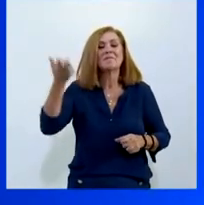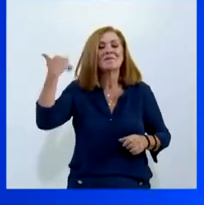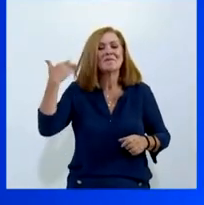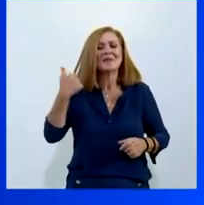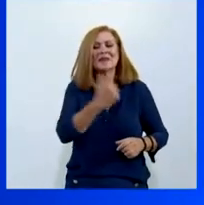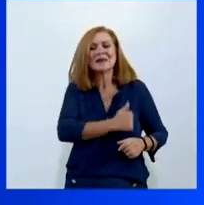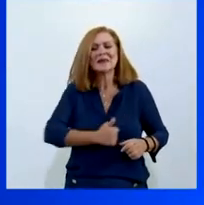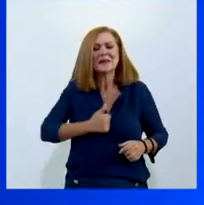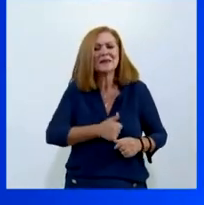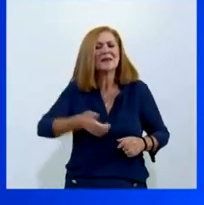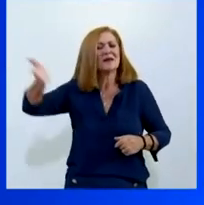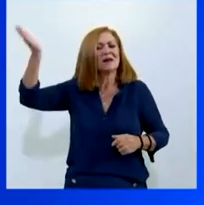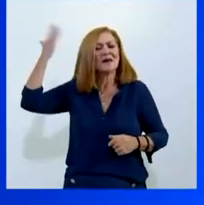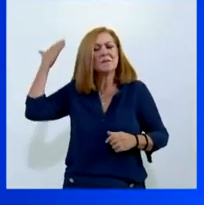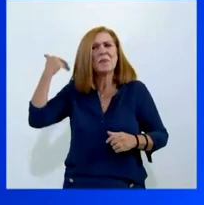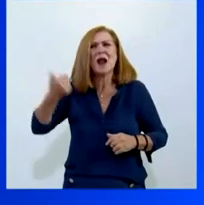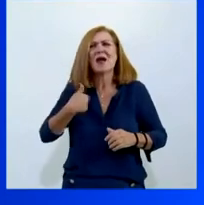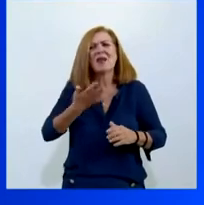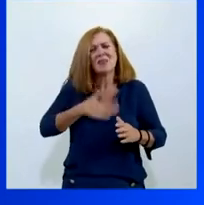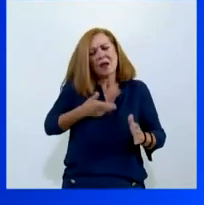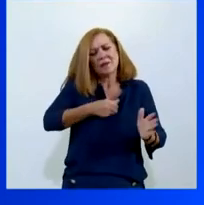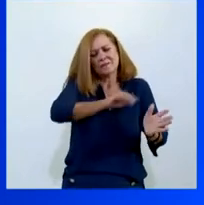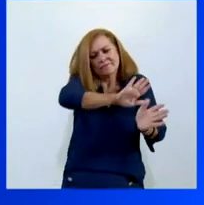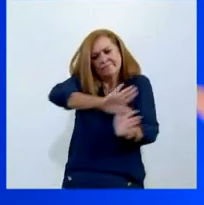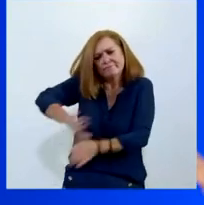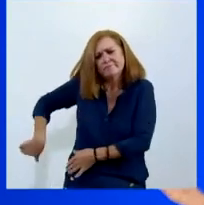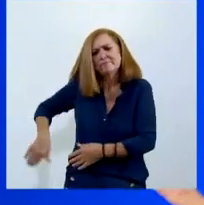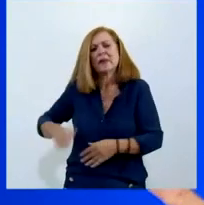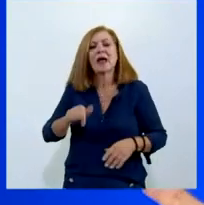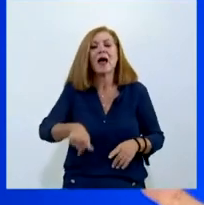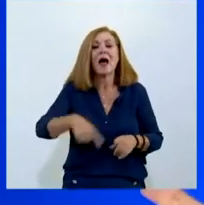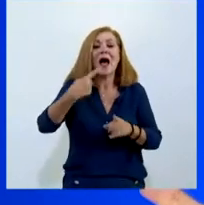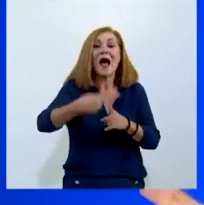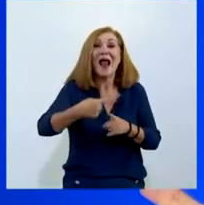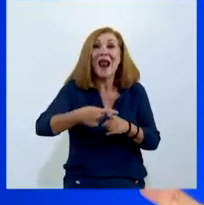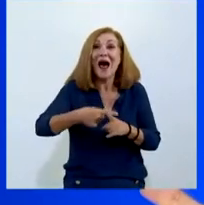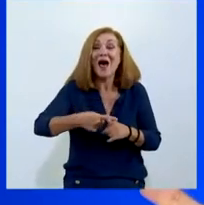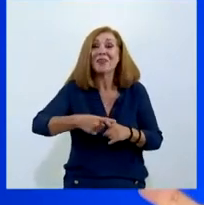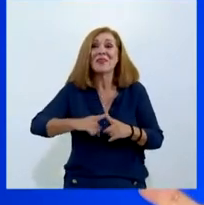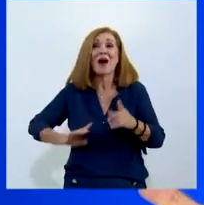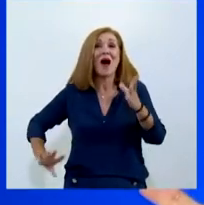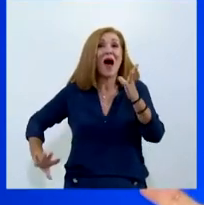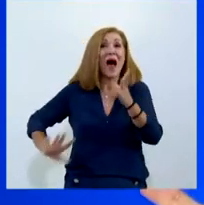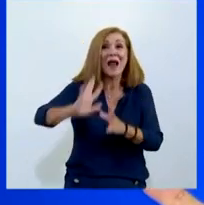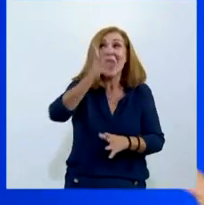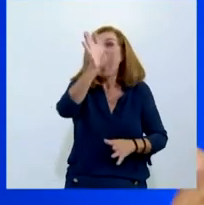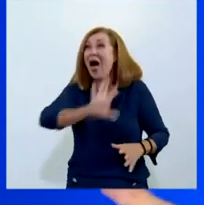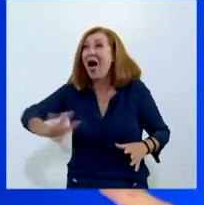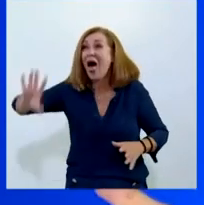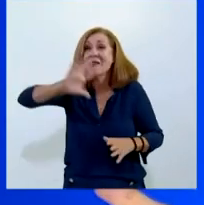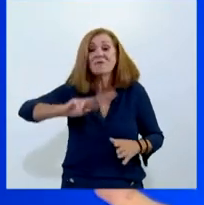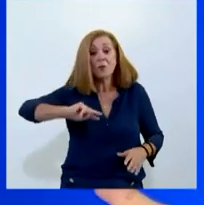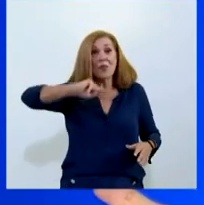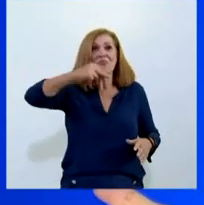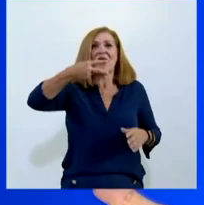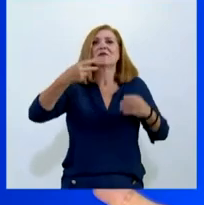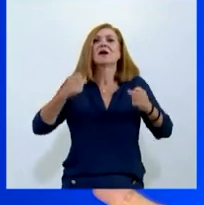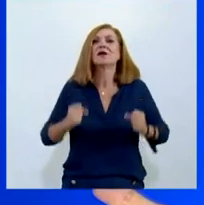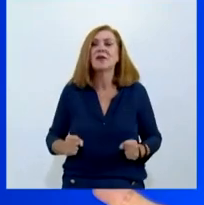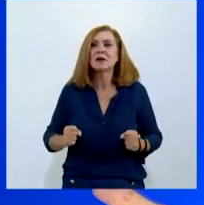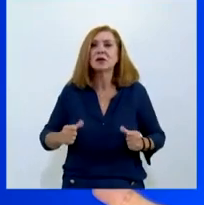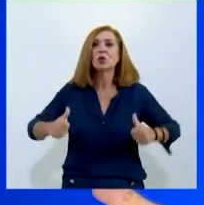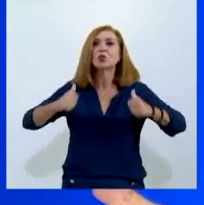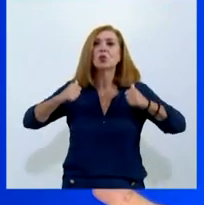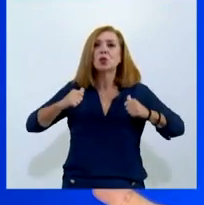έρχεται από μια άλλη εποχή την οποία θέλουμε να αφήσουμε πίσω μας. Η Ελλάδα έχει τη δεύτερη μεγαλύτερη ανάπτυξη στην Ευρώπη. Ο τουρισμός πάει από